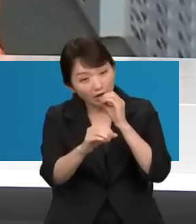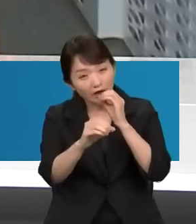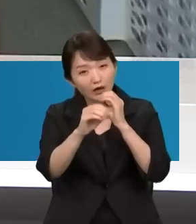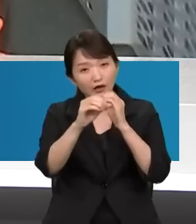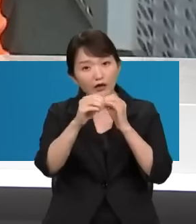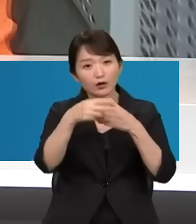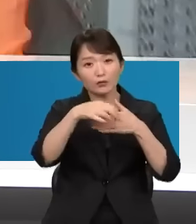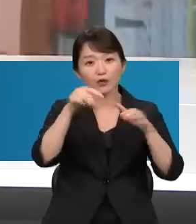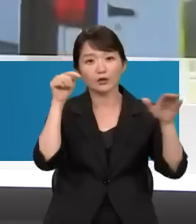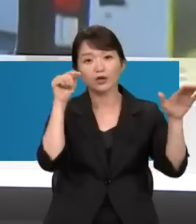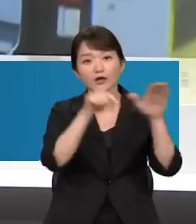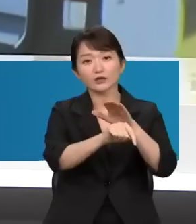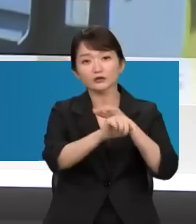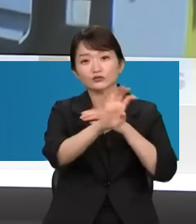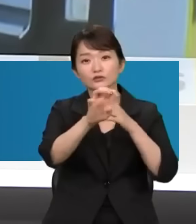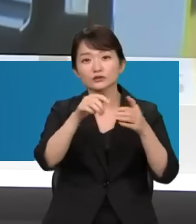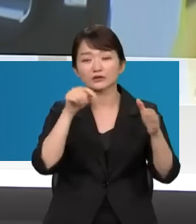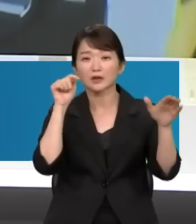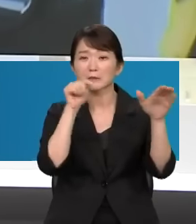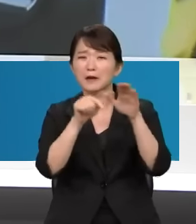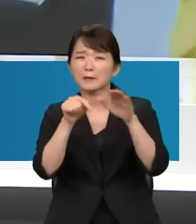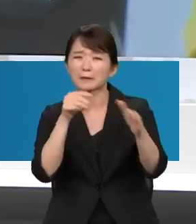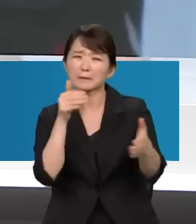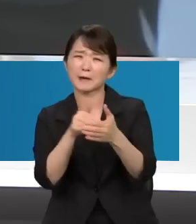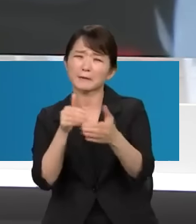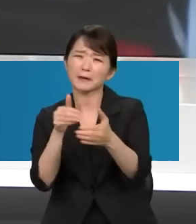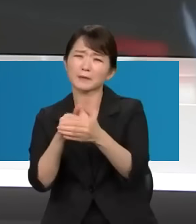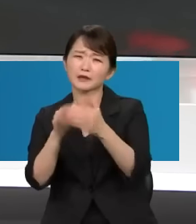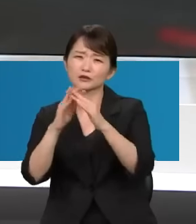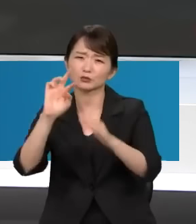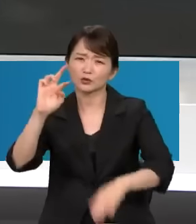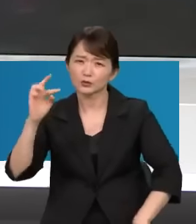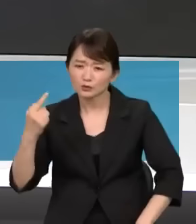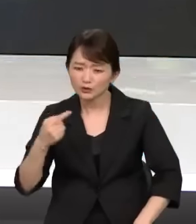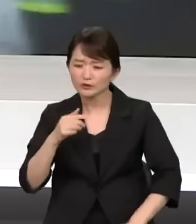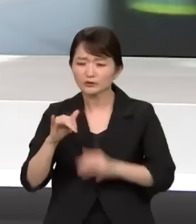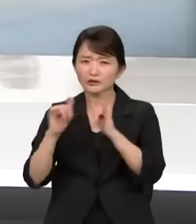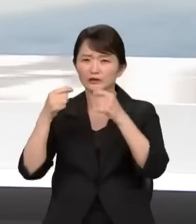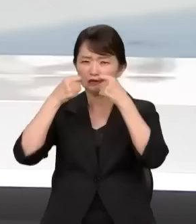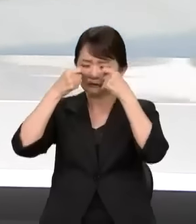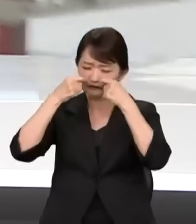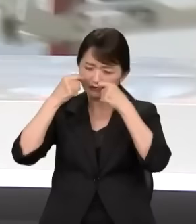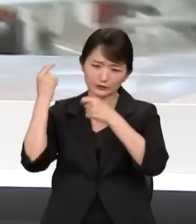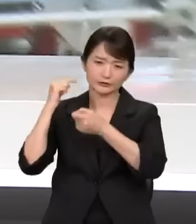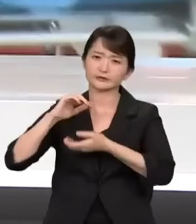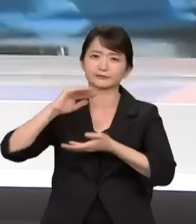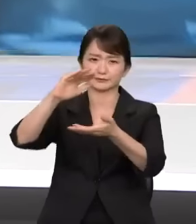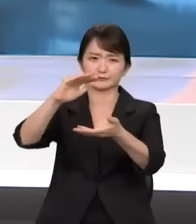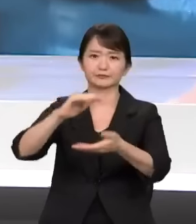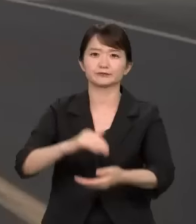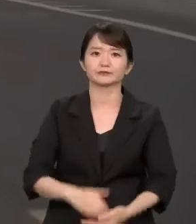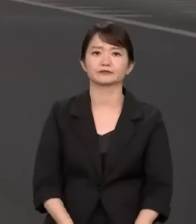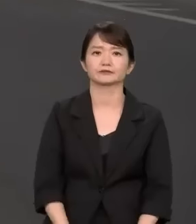돌다 끝내 집으로 돌아가야 했던 사연을 말하며 울기까지 했는데 정영재 기자가 보도합니다.